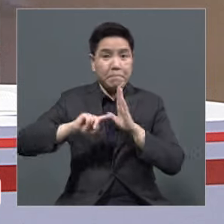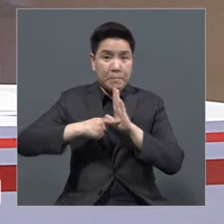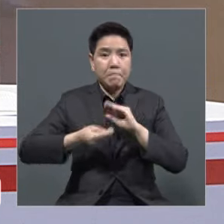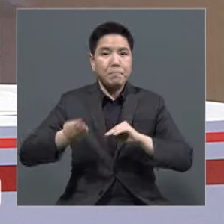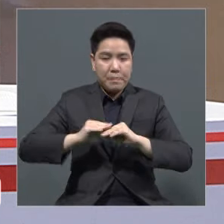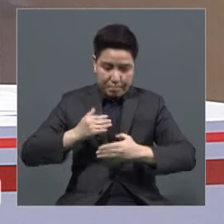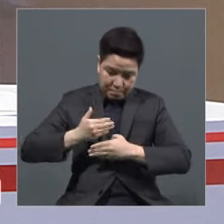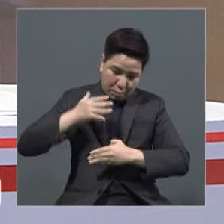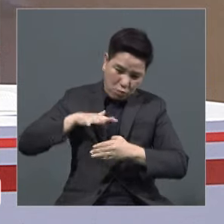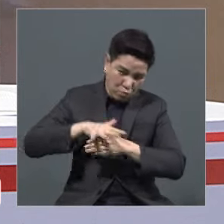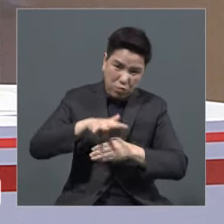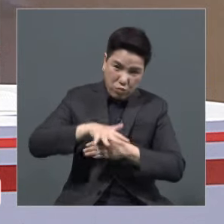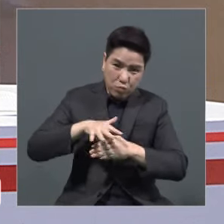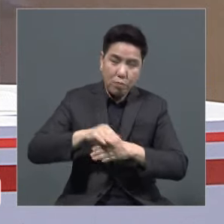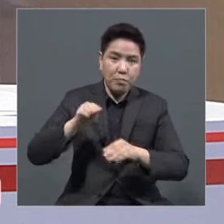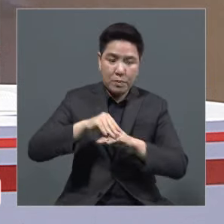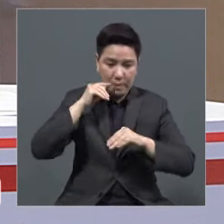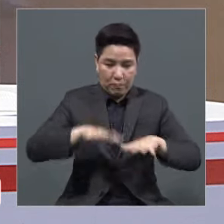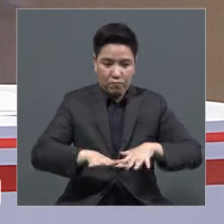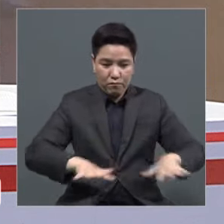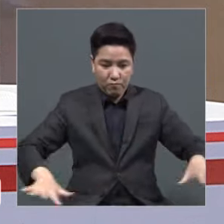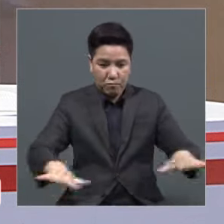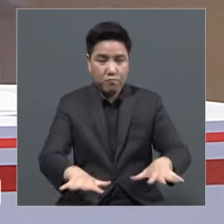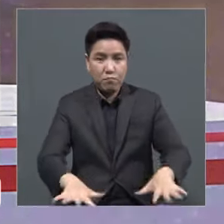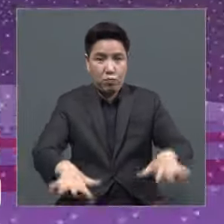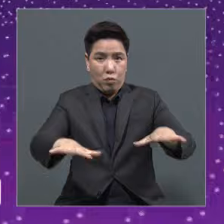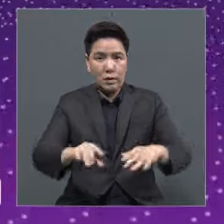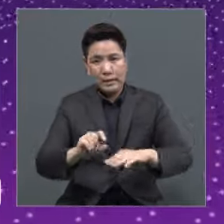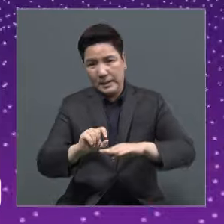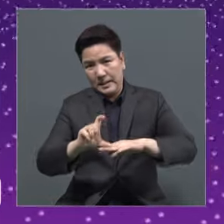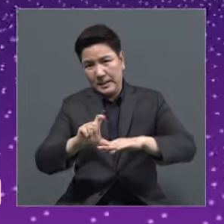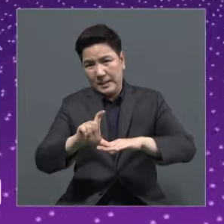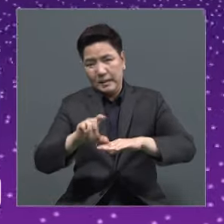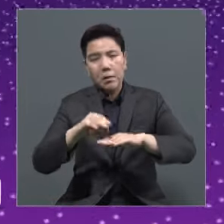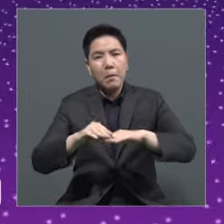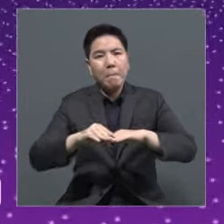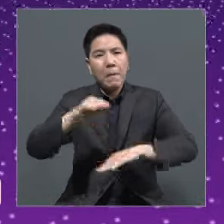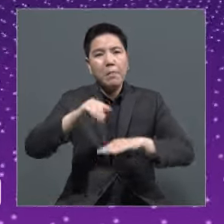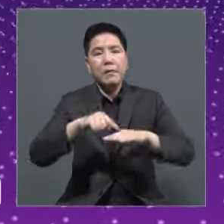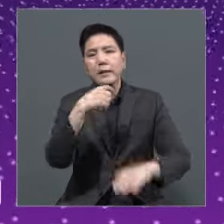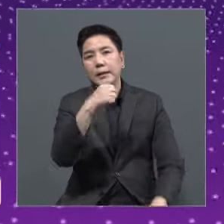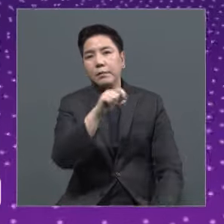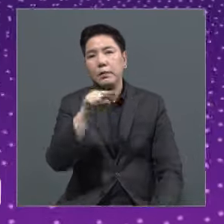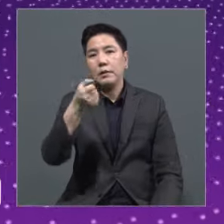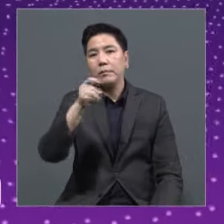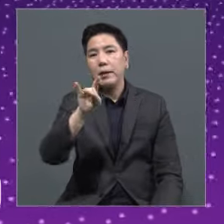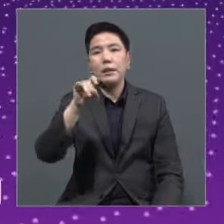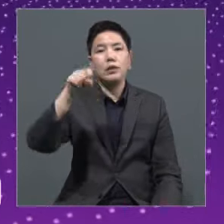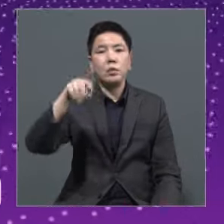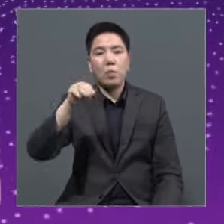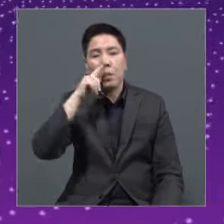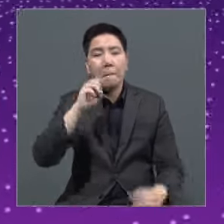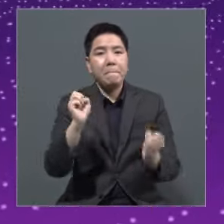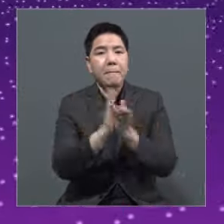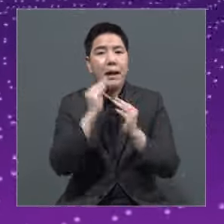น้ำอาจจะทำให้ระดับน้ำท้ายเขื่อนนั้นเพิ่มสูงขึ้นนะ 10-18ซมแล้วอาจจะไปกระทบกับพื้นที่ลุ่มต่ำที่อยู่นอก